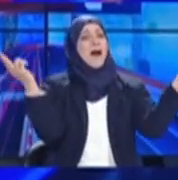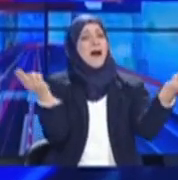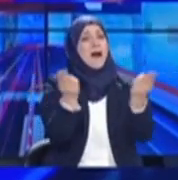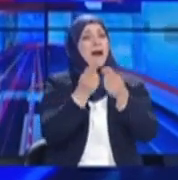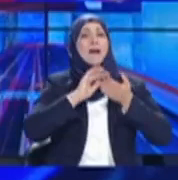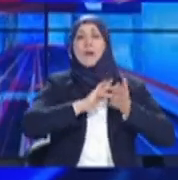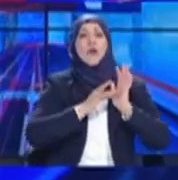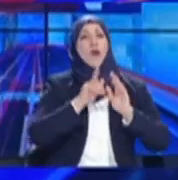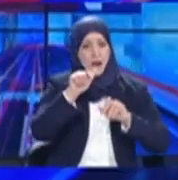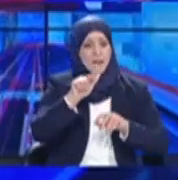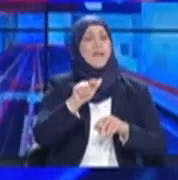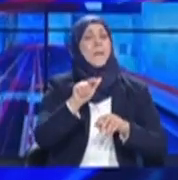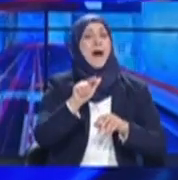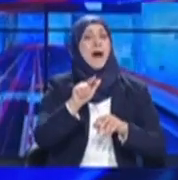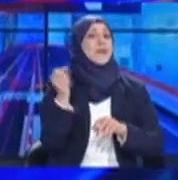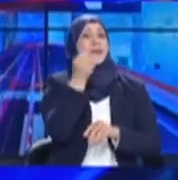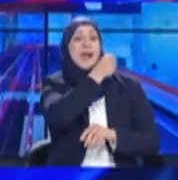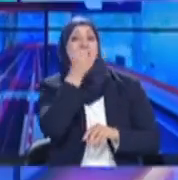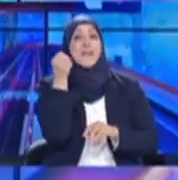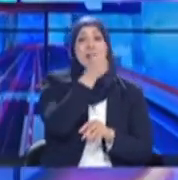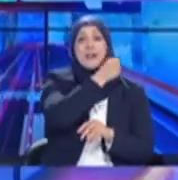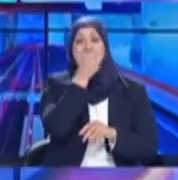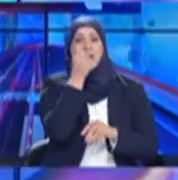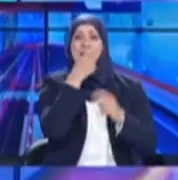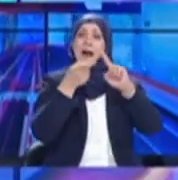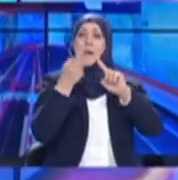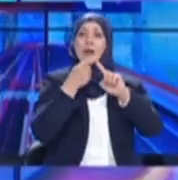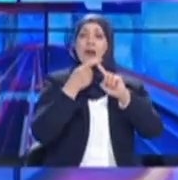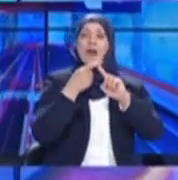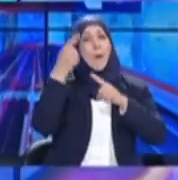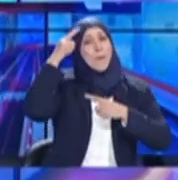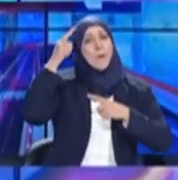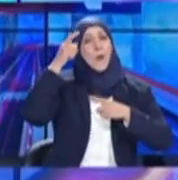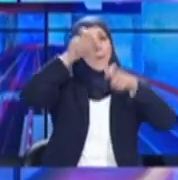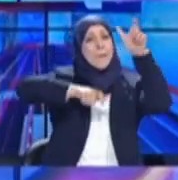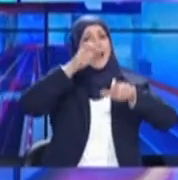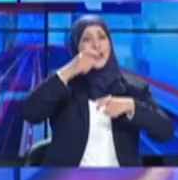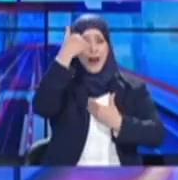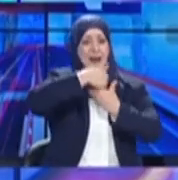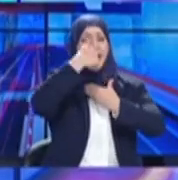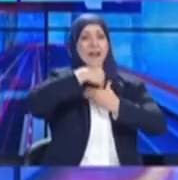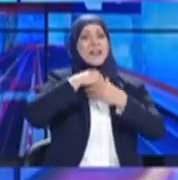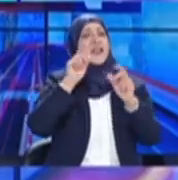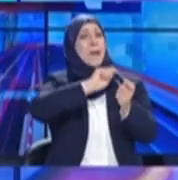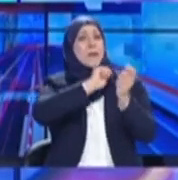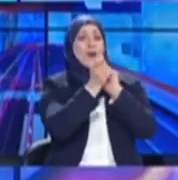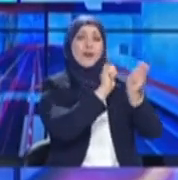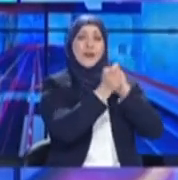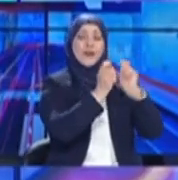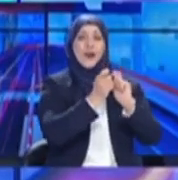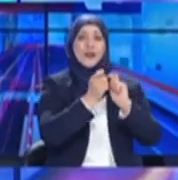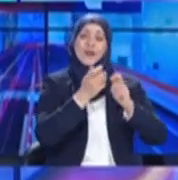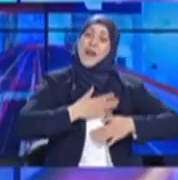كان هناك استعمال الفني للفنون كل الكلمه حتى نكون عليها موجودين وكل